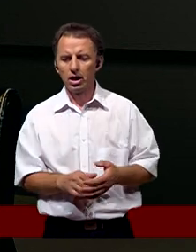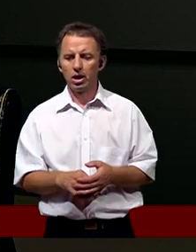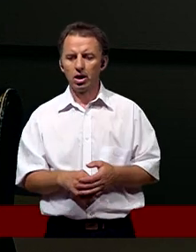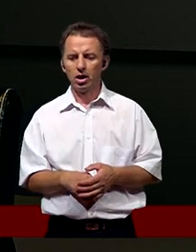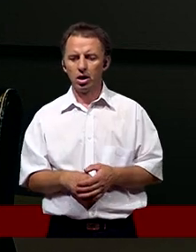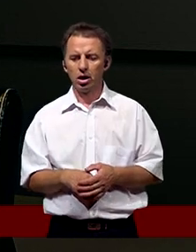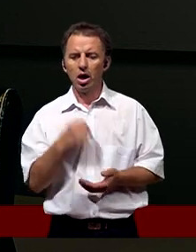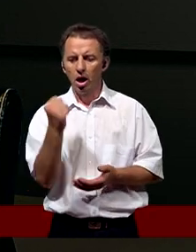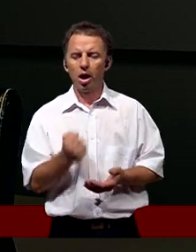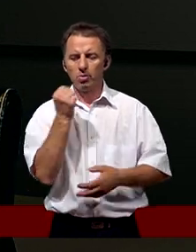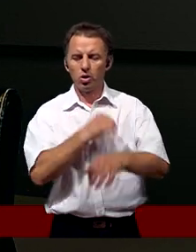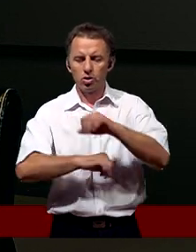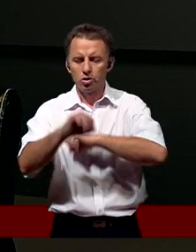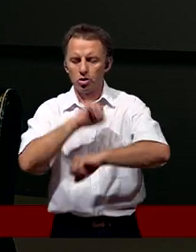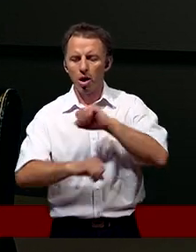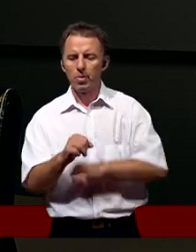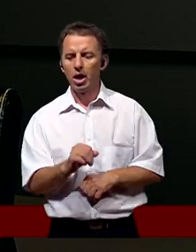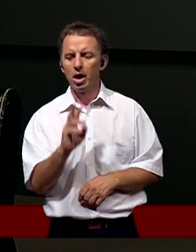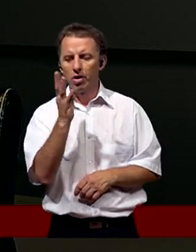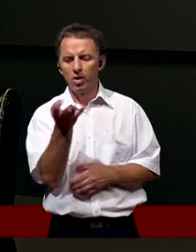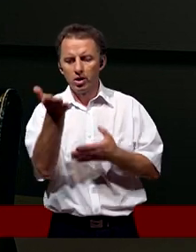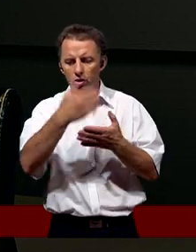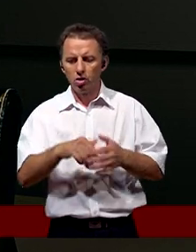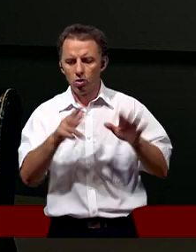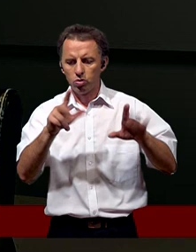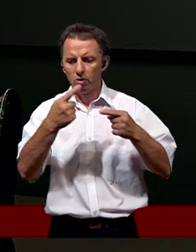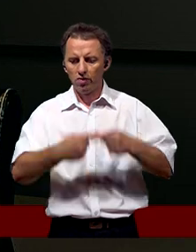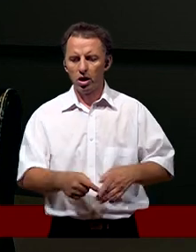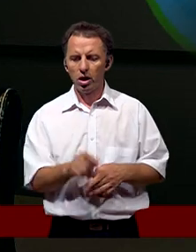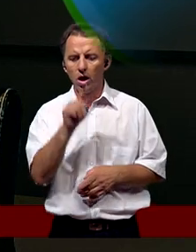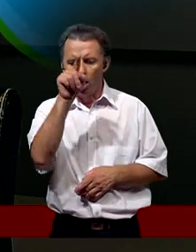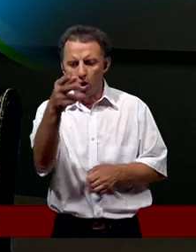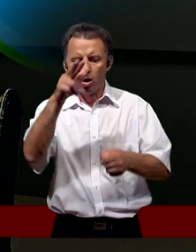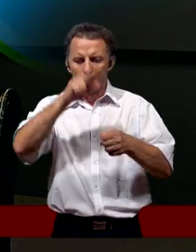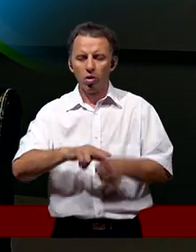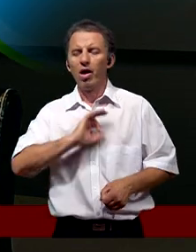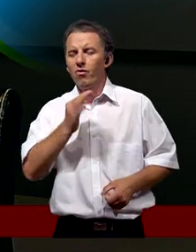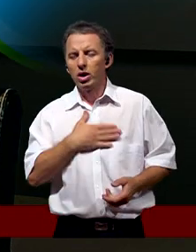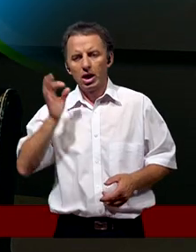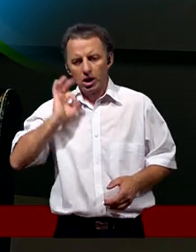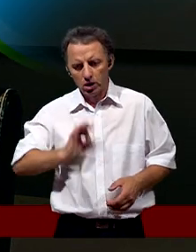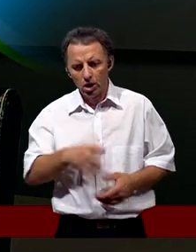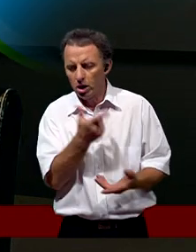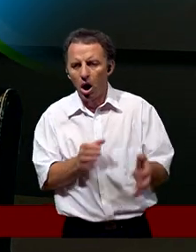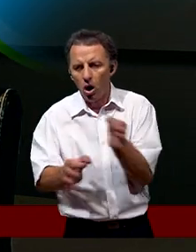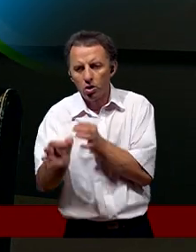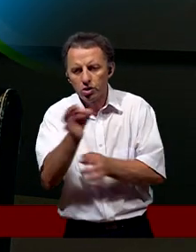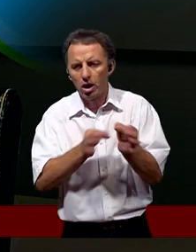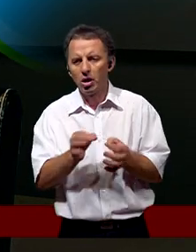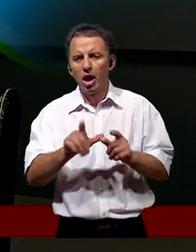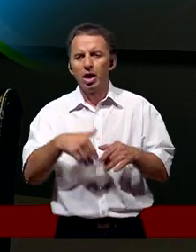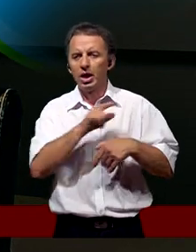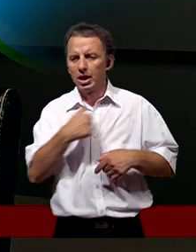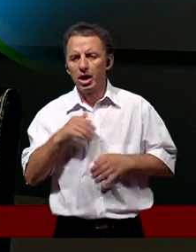z listu apostoła Pawła do Rzymian, 8 rozdział, 32 werset. On, który nawet własnego syna nie